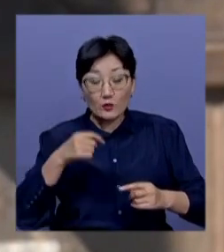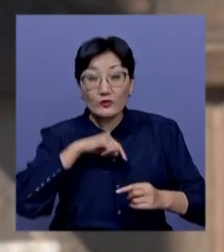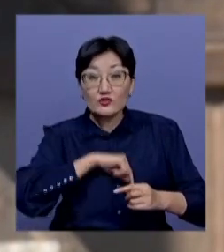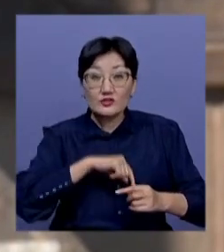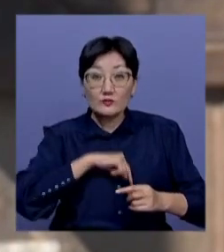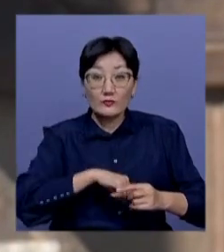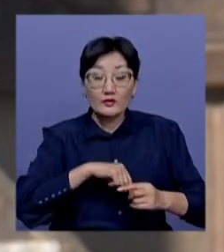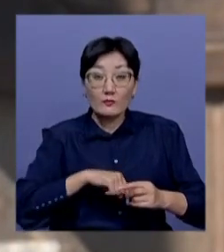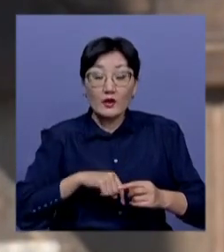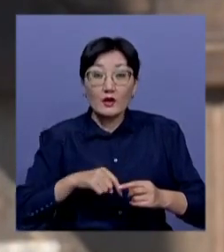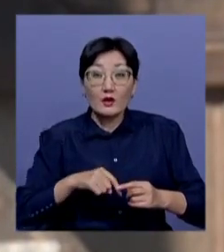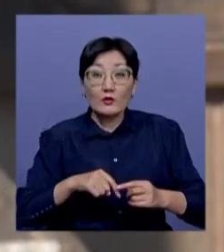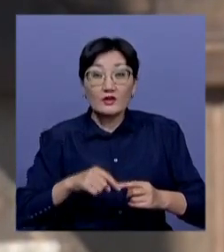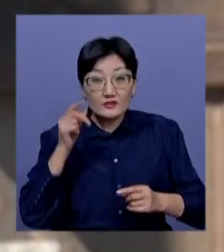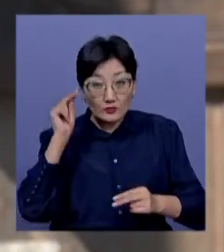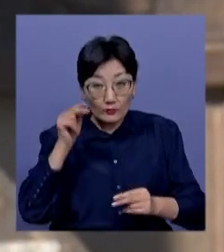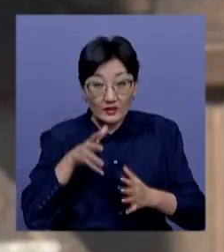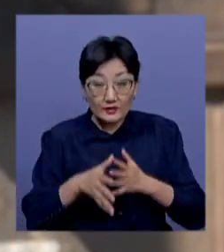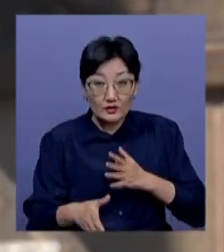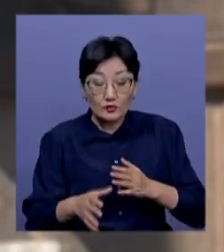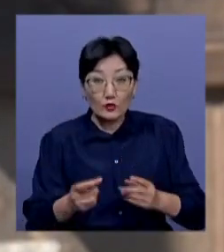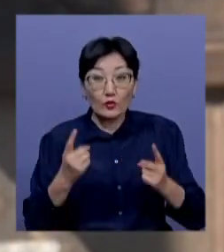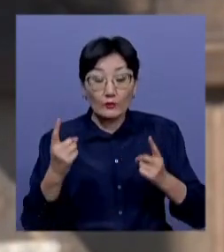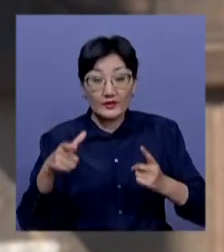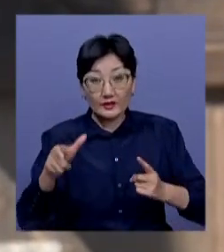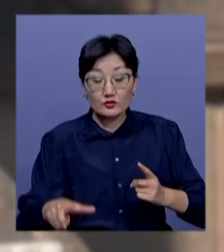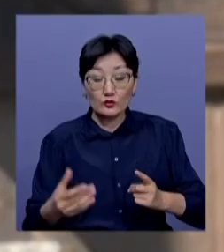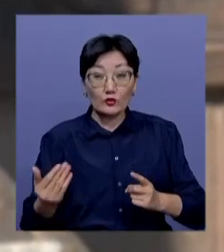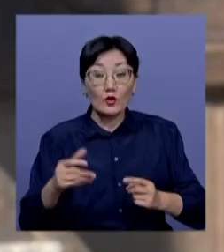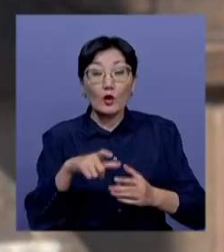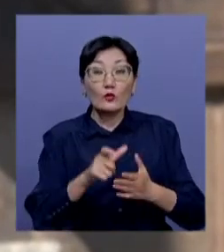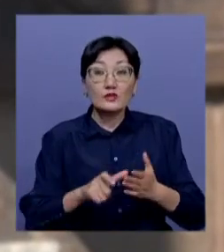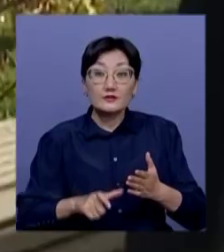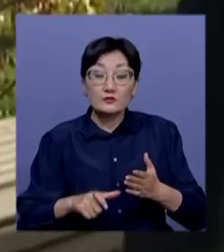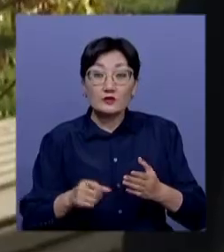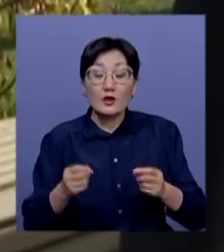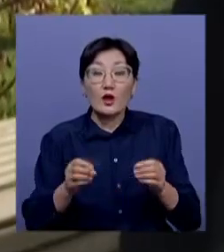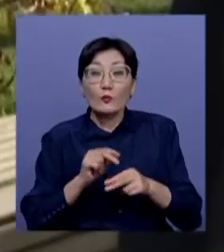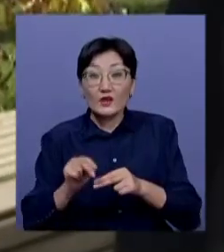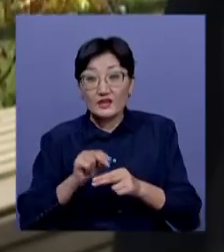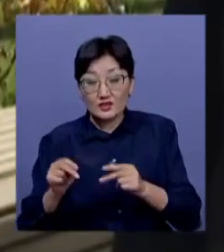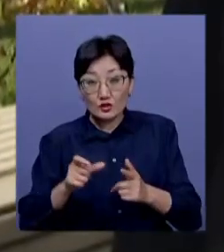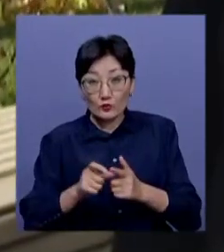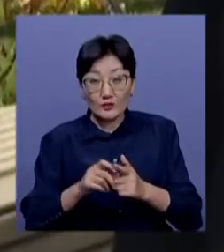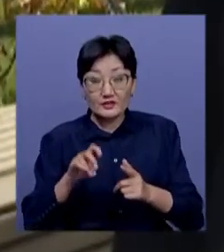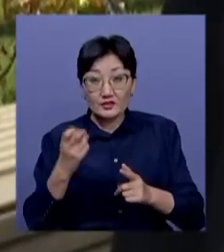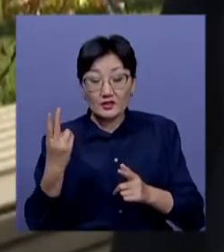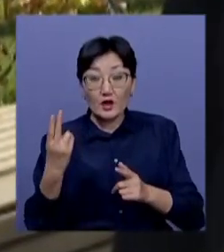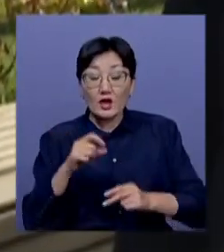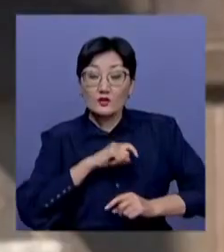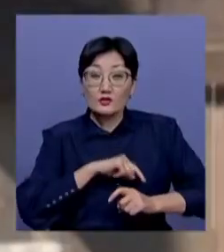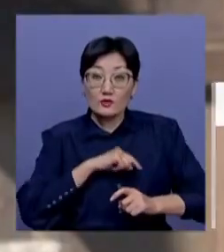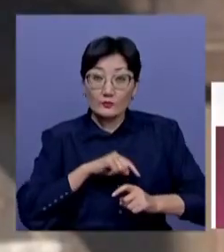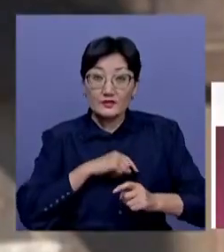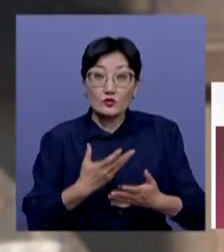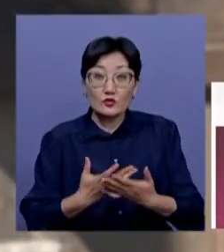дүниесінің тұңғиығына бойлаған дара тұлға. Оның өлеңдері мен қара сөздері ұлттық болмысымыздың